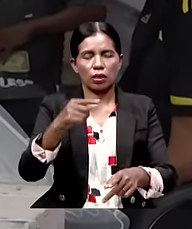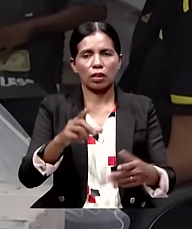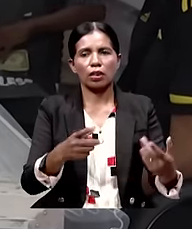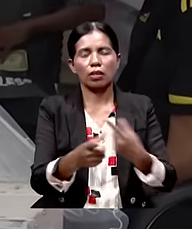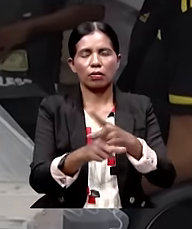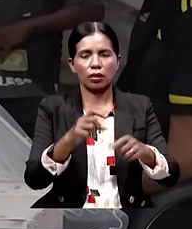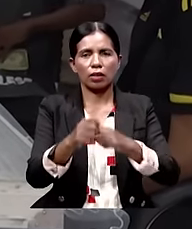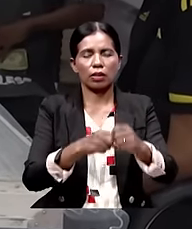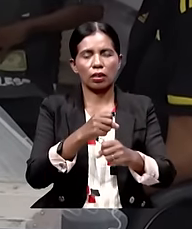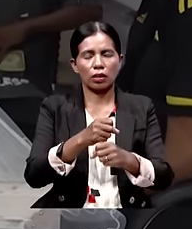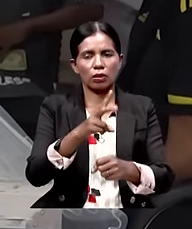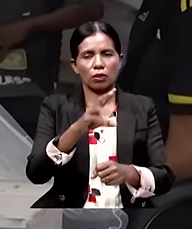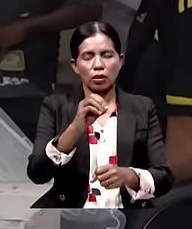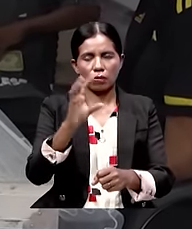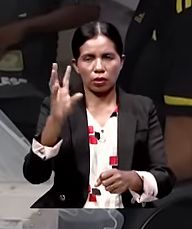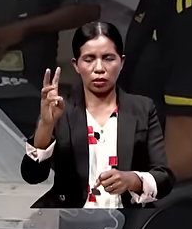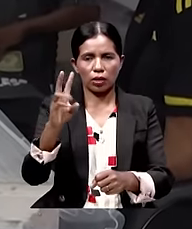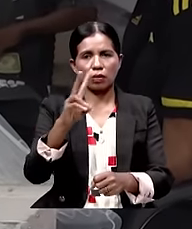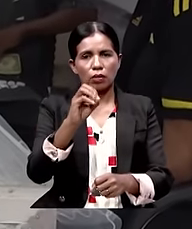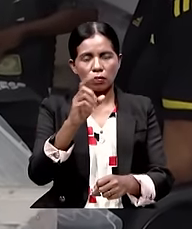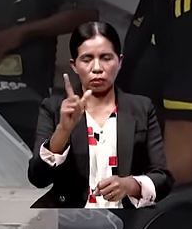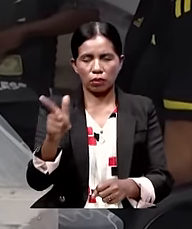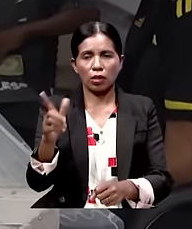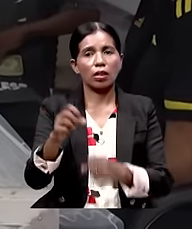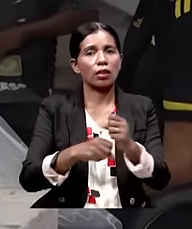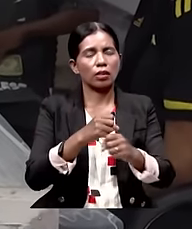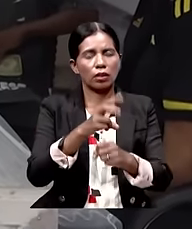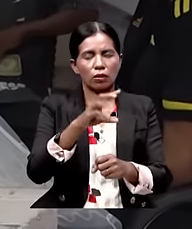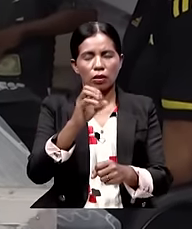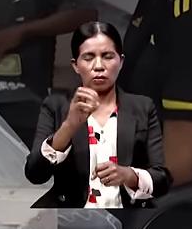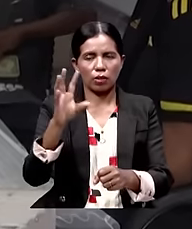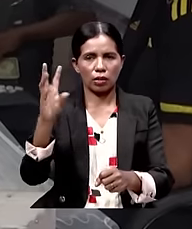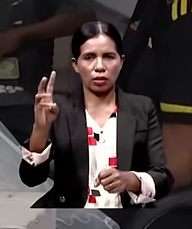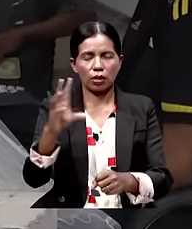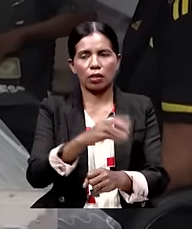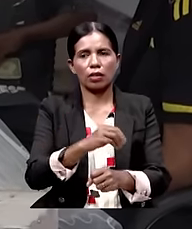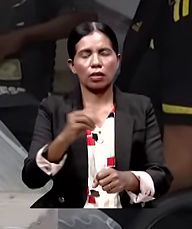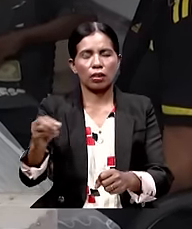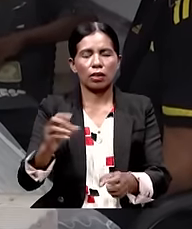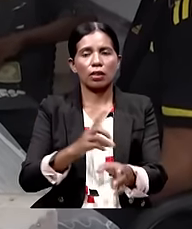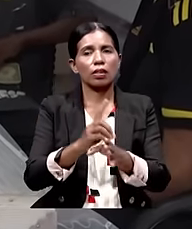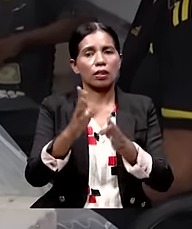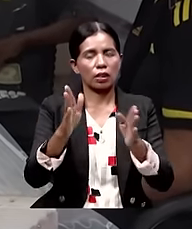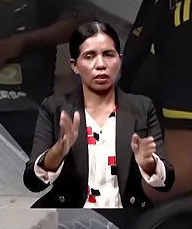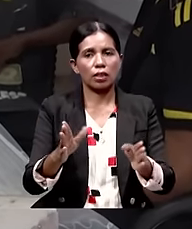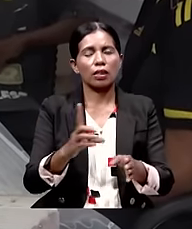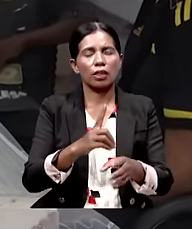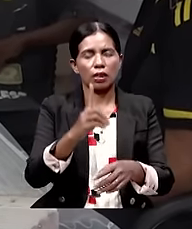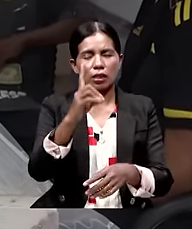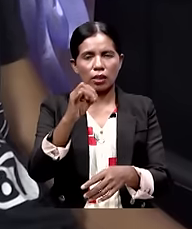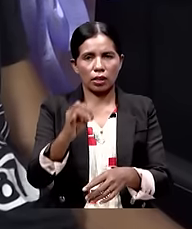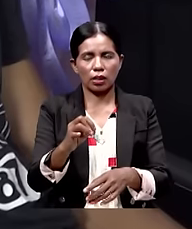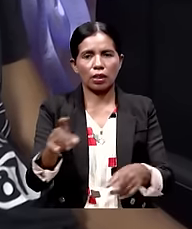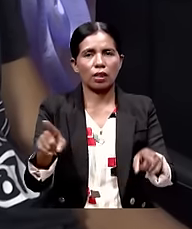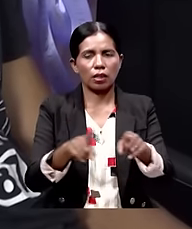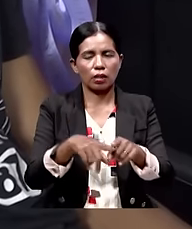tinang rimruanen tinang rimrua walu sai nudar prokurador stagiario iha prokuradoria distrital dili no iha tinang rimrua sia sai